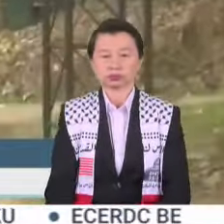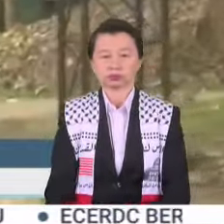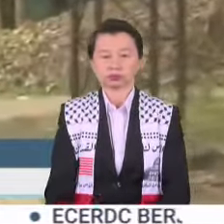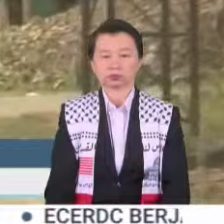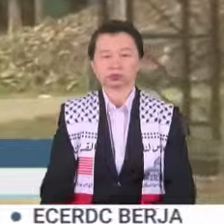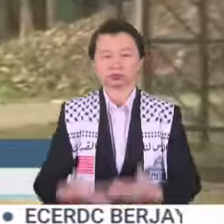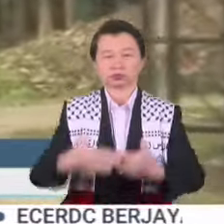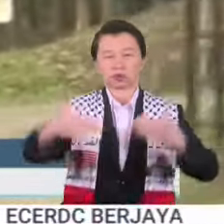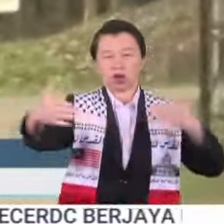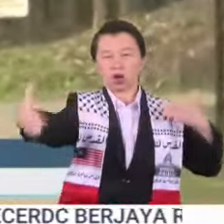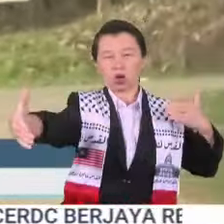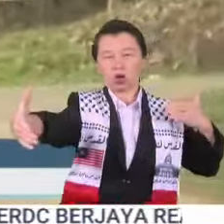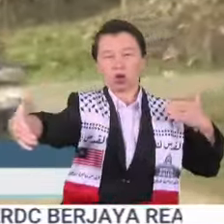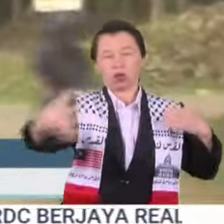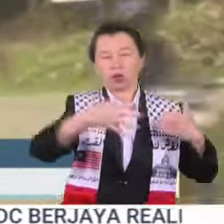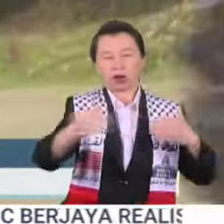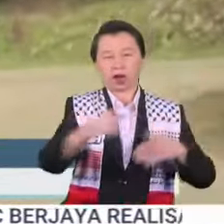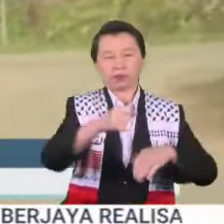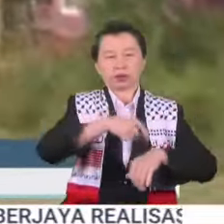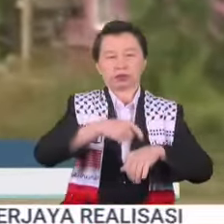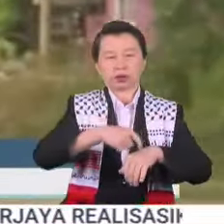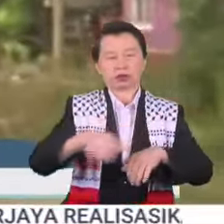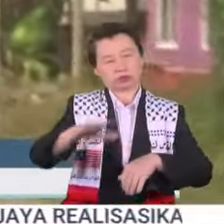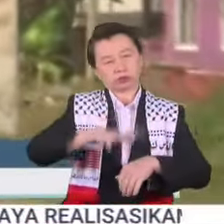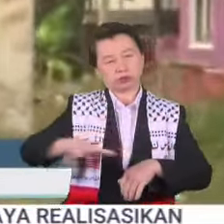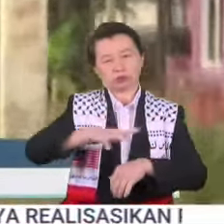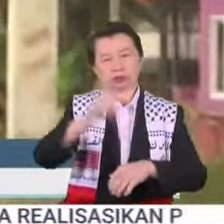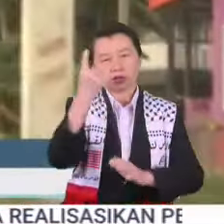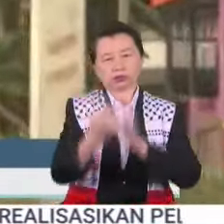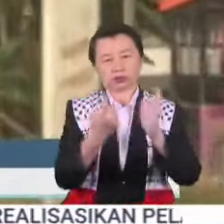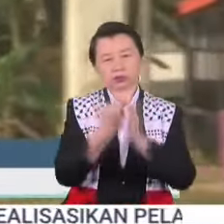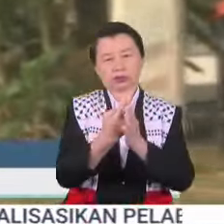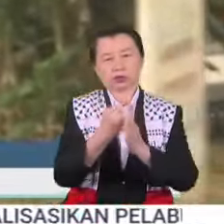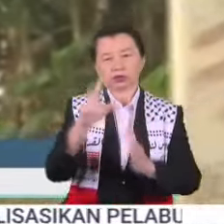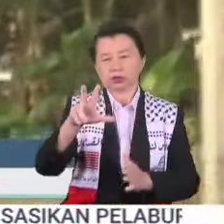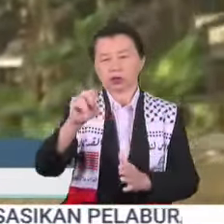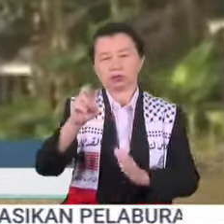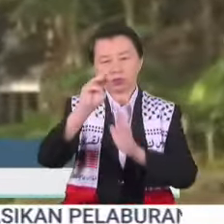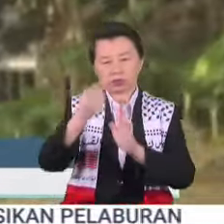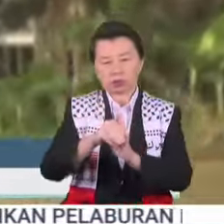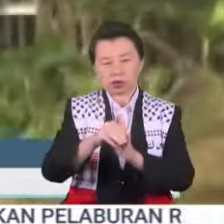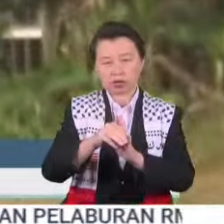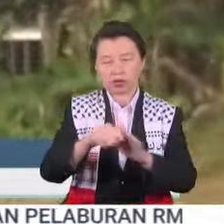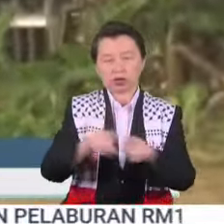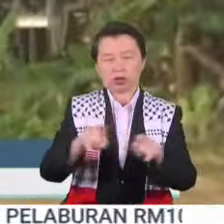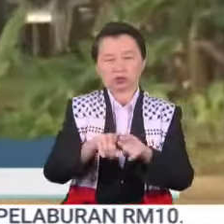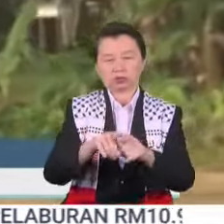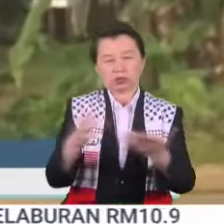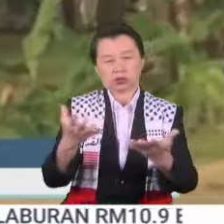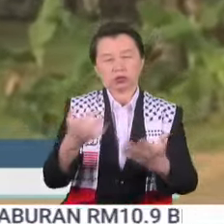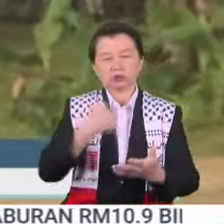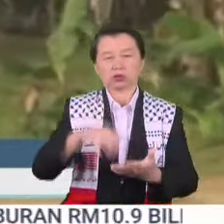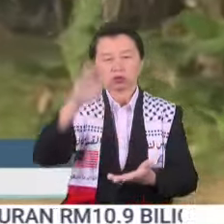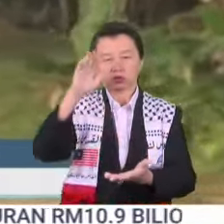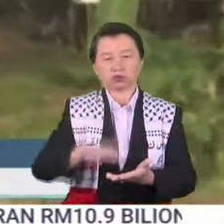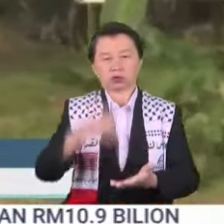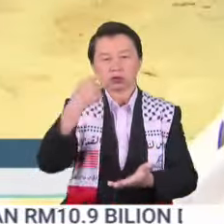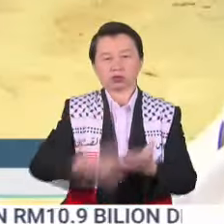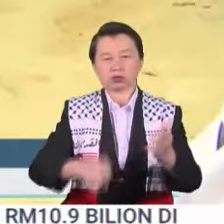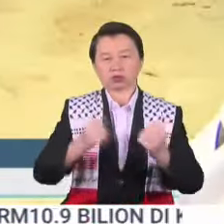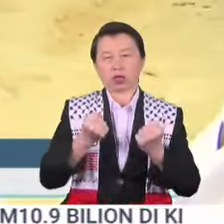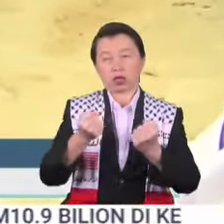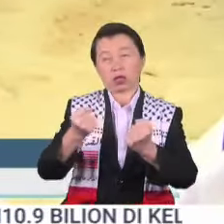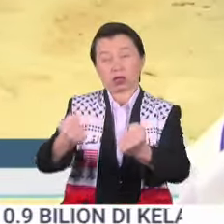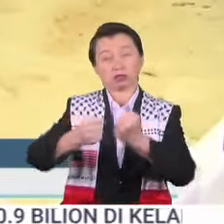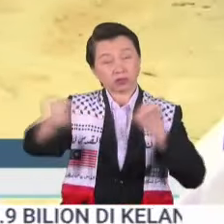Selain jarak perjalanan yang jauh dan mengambil masa sekurang-kurangnya 1 jam 30 minit, ia juga secara tidak langsung mengurangkan kos